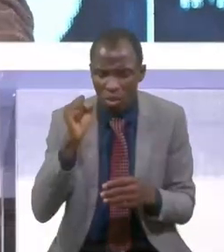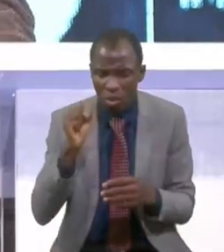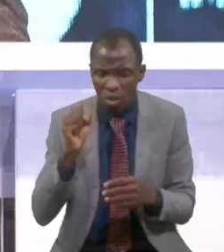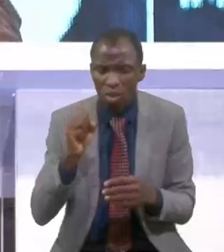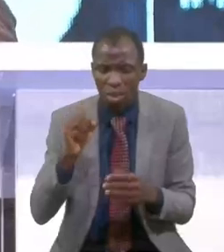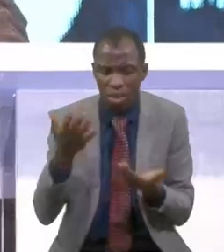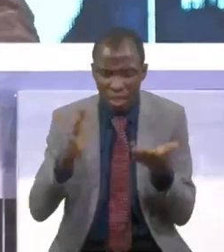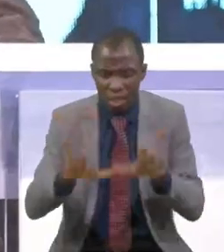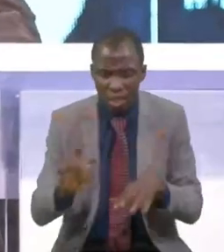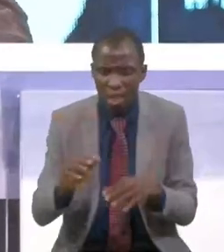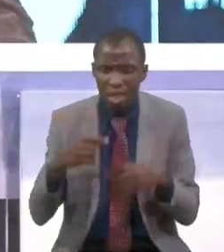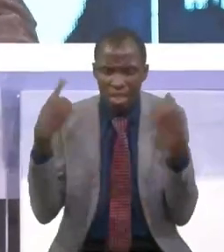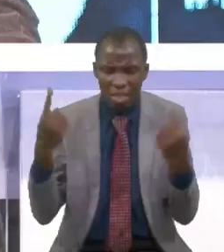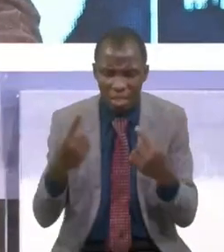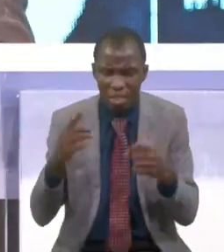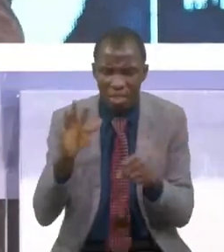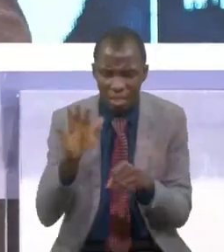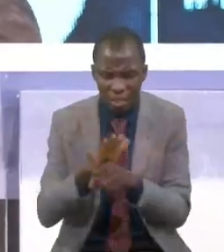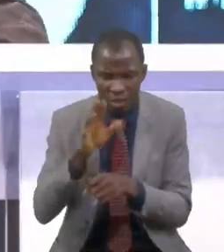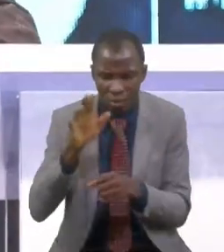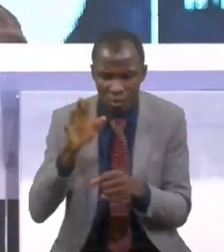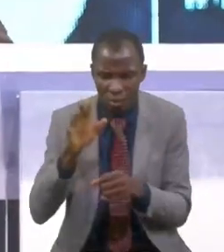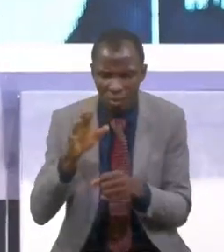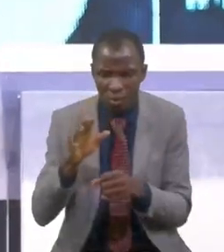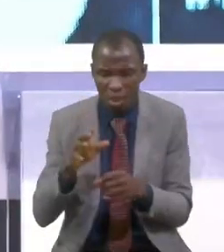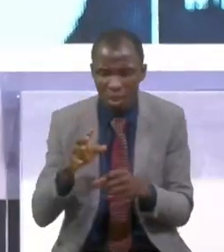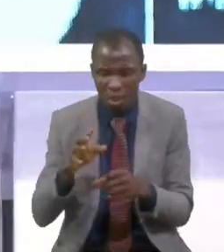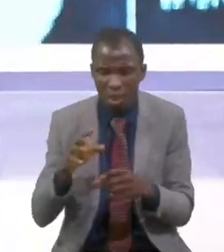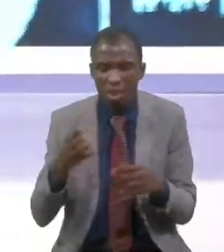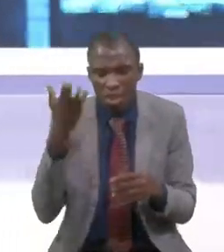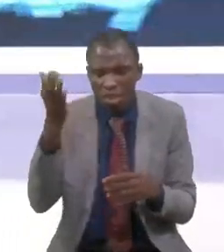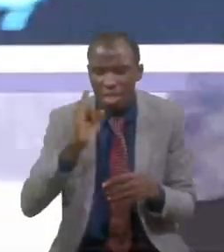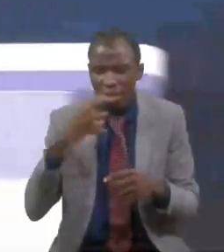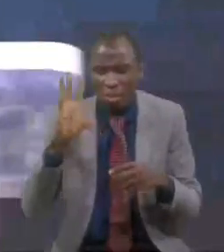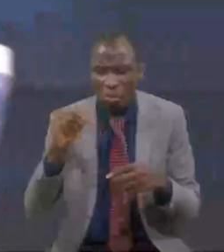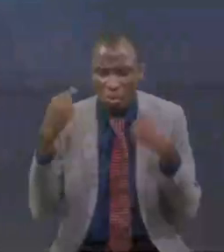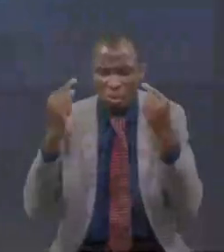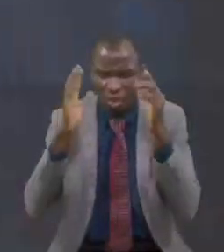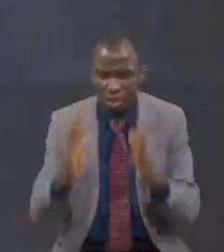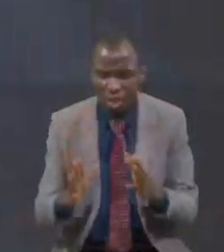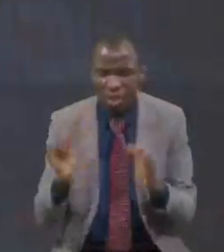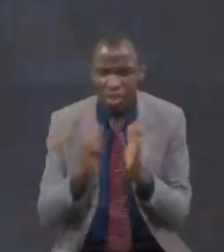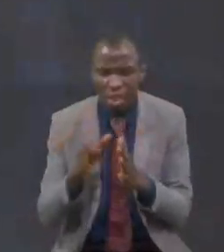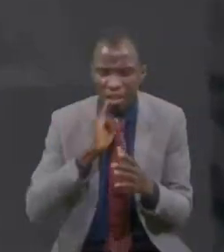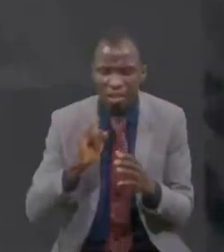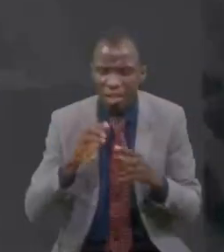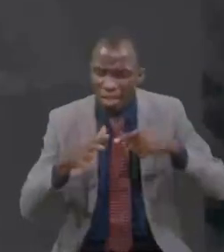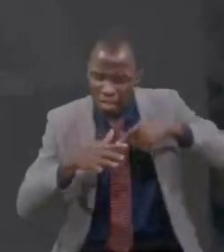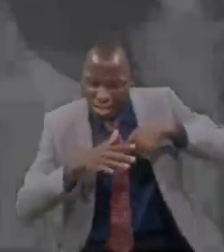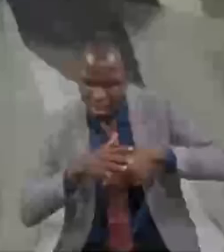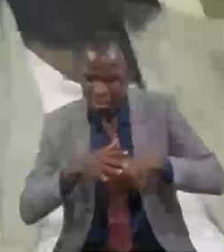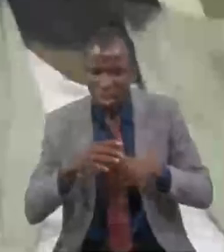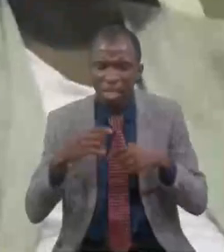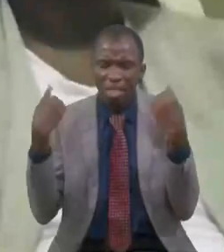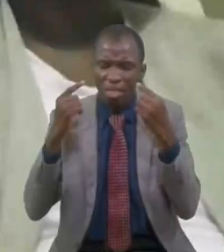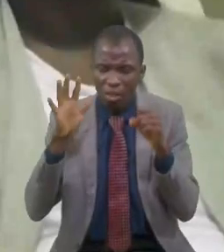si mauvais si diaboliquement mauvais il n'y a pas de qui soit